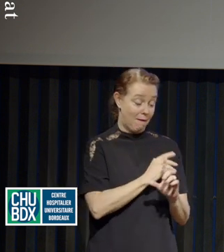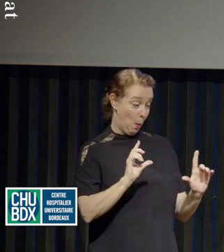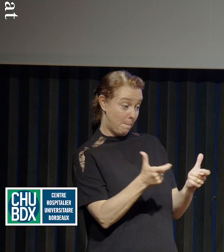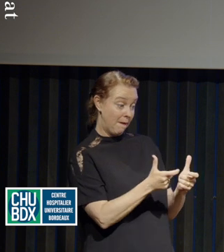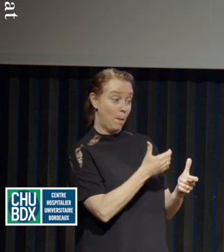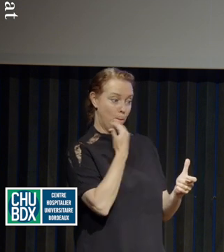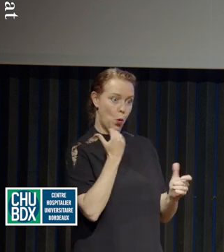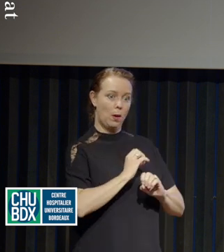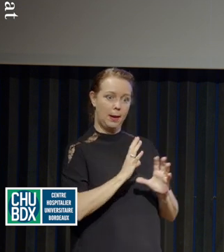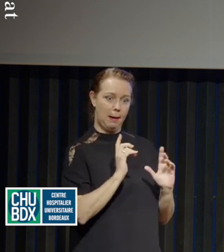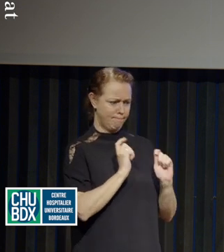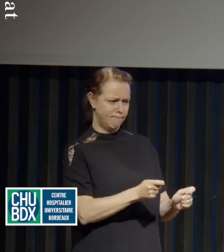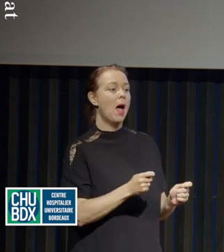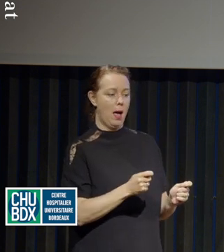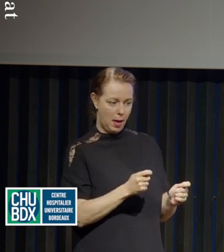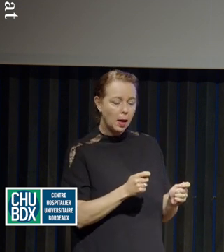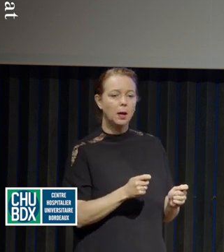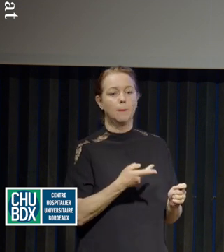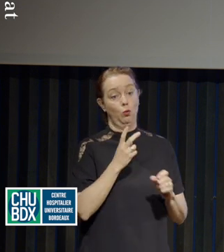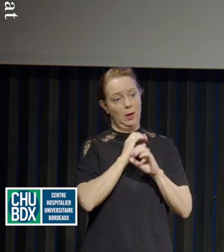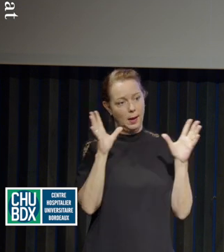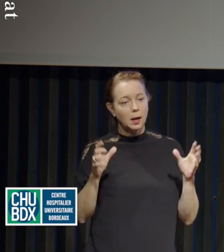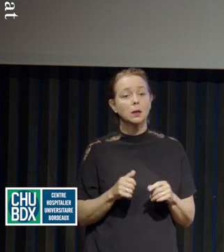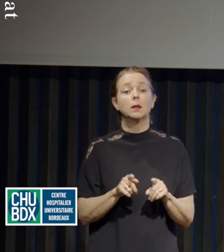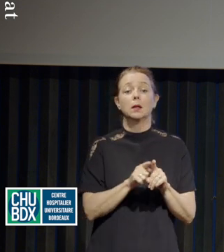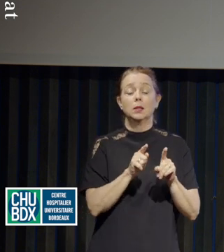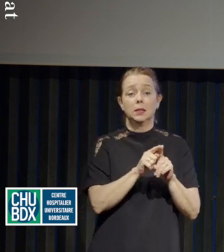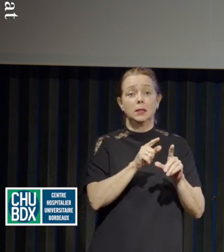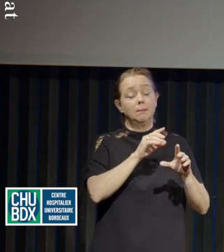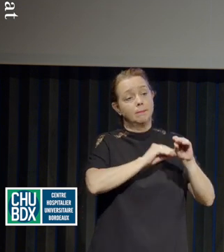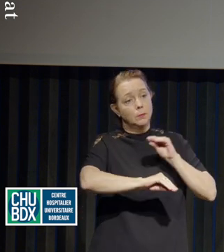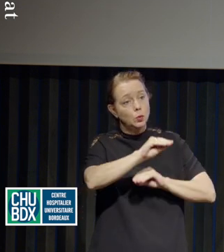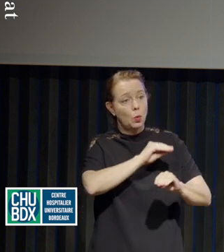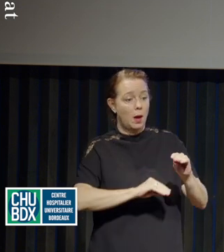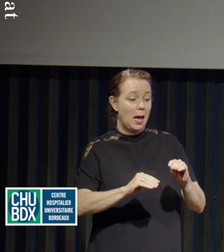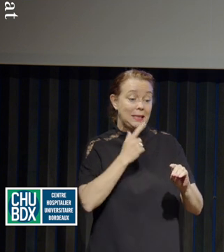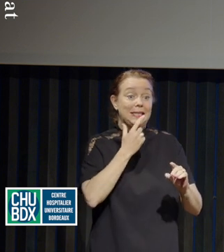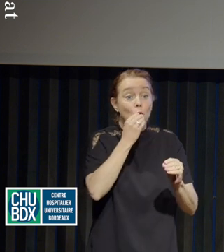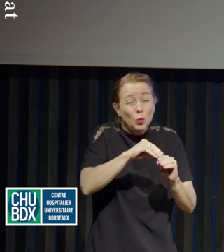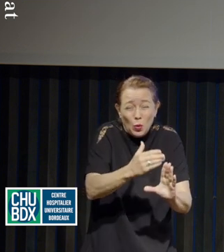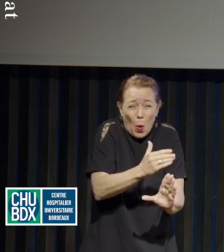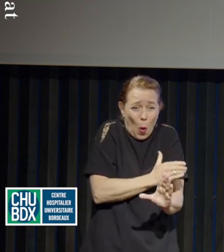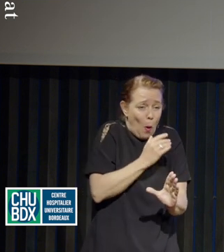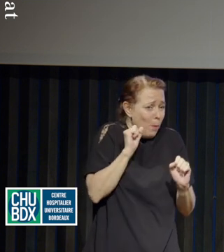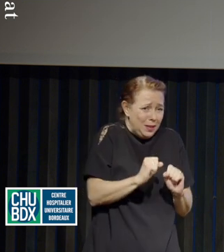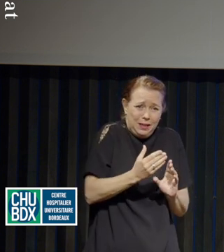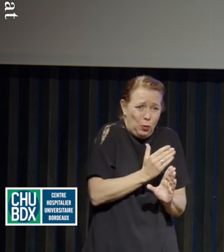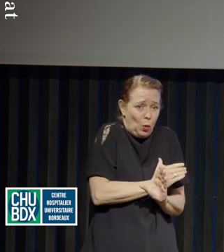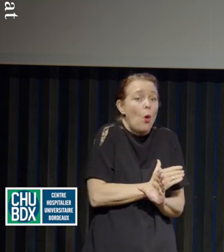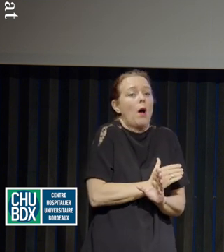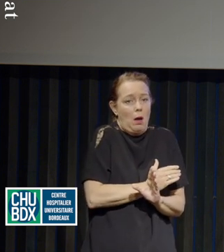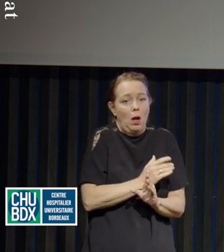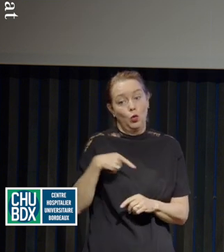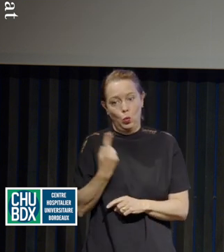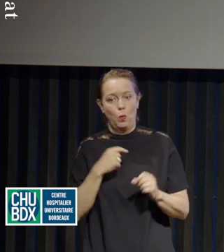bien sûr l'idée que si l'accès aux soins et au diagnostic est plus précoce, nous allons pouvoir